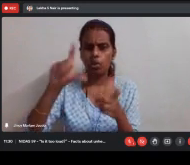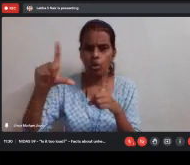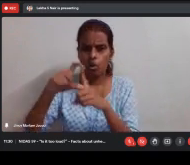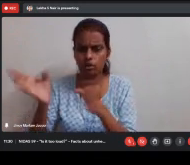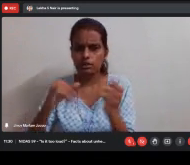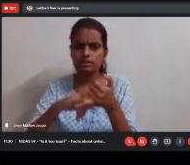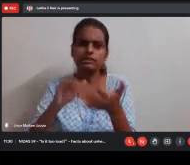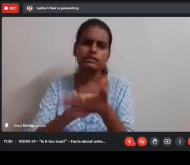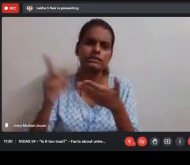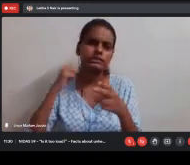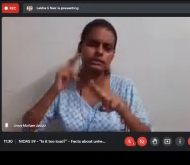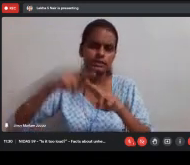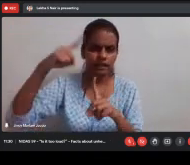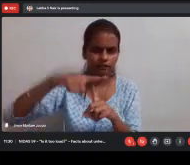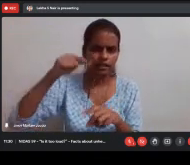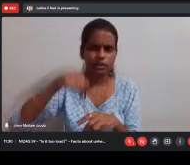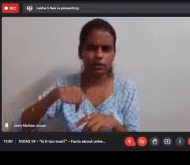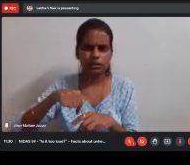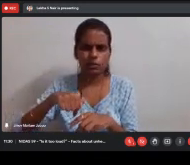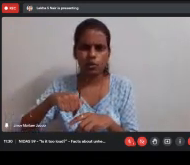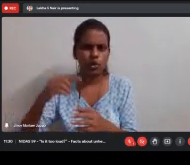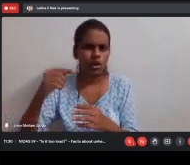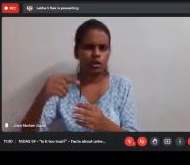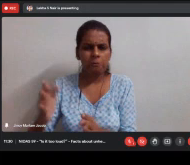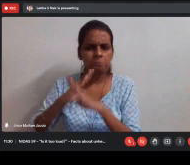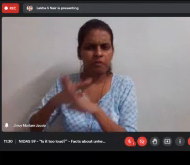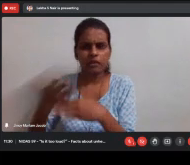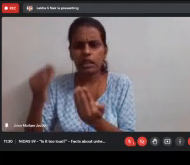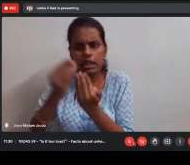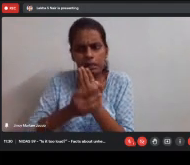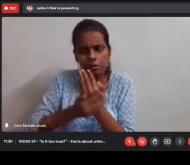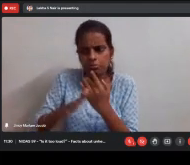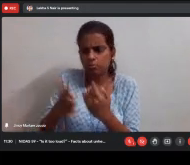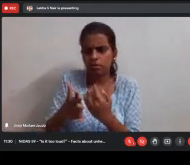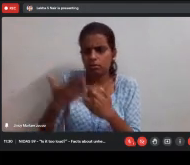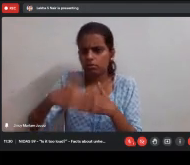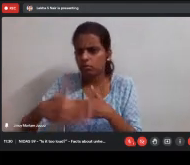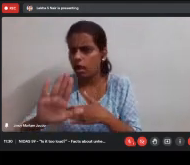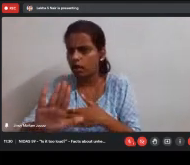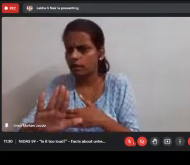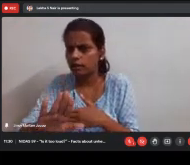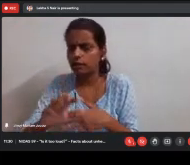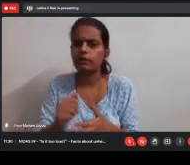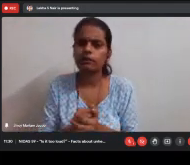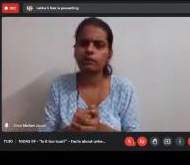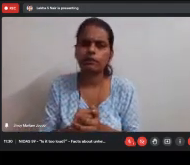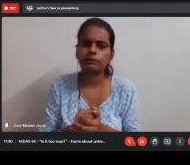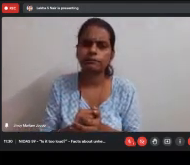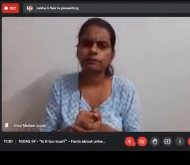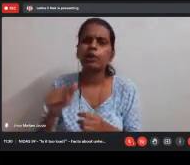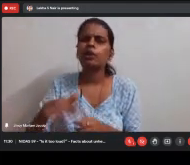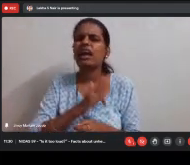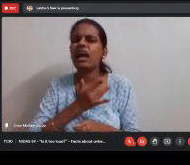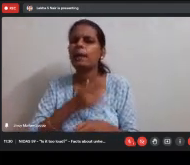സാധ്യതകൾ കൂടുതലാണ്, അതായത് അത് സ്ഥിരമാകാനുള്ള സാധ്യത കൂടുതലാണ്. സ്ഥിരമായ ത്രിഷോൾഡ് ഷിഫ്റ്റ് എന്ന് പറയുന്നത് ഈ ത്രിഷോൾഡ്